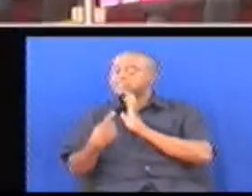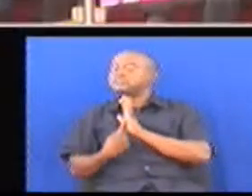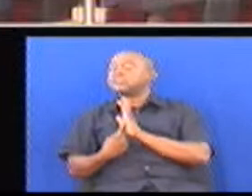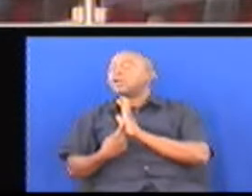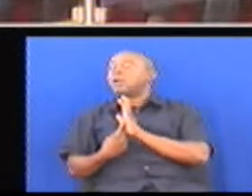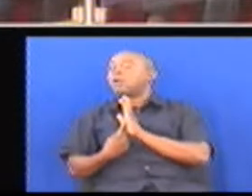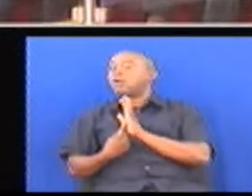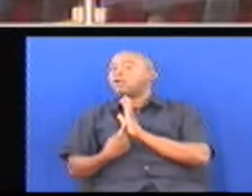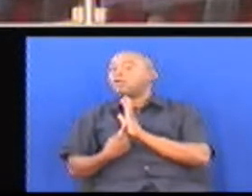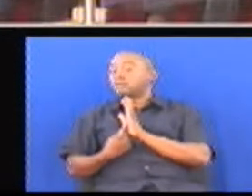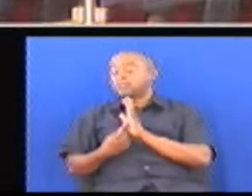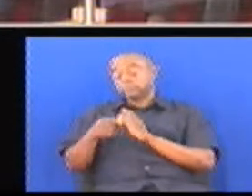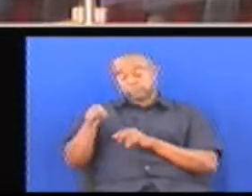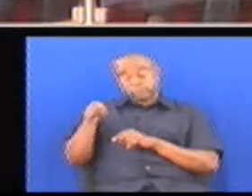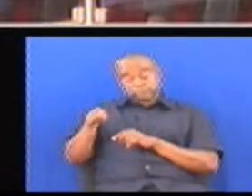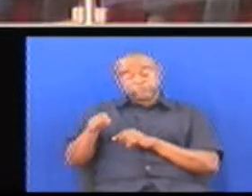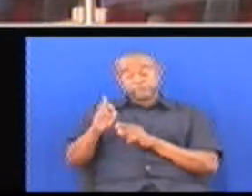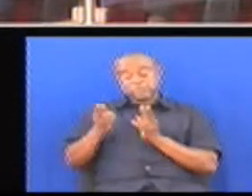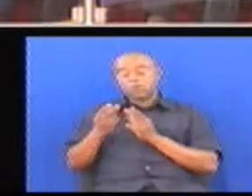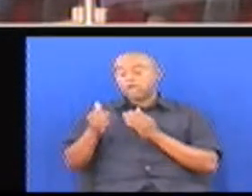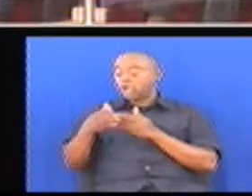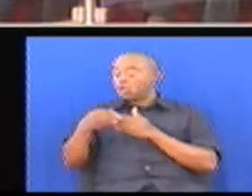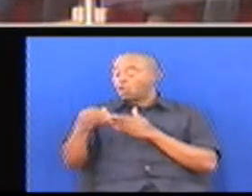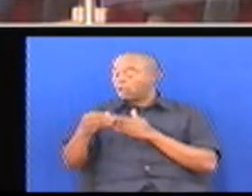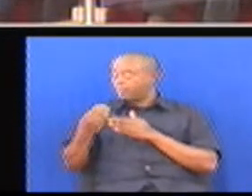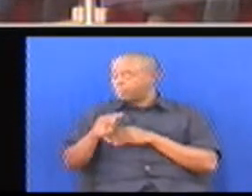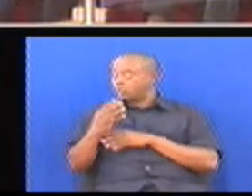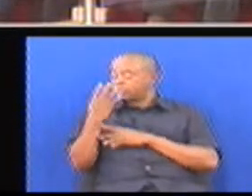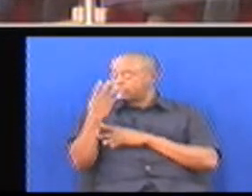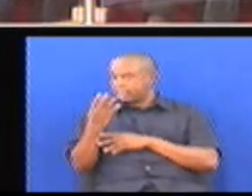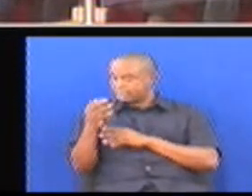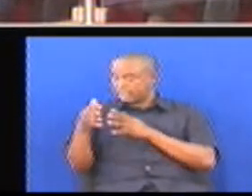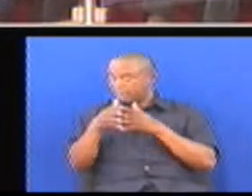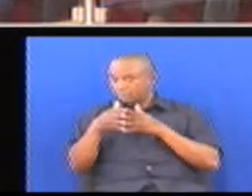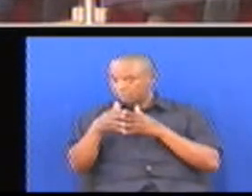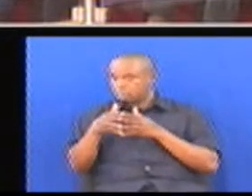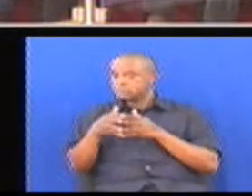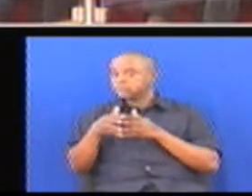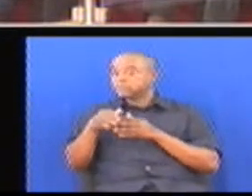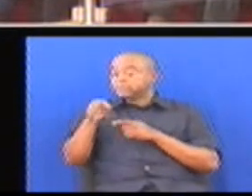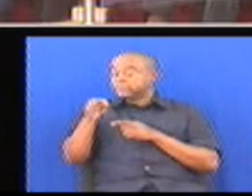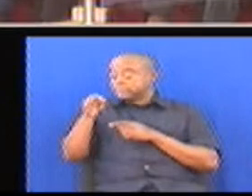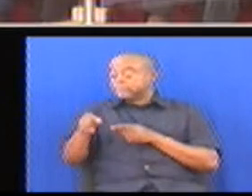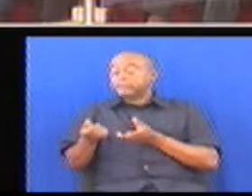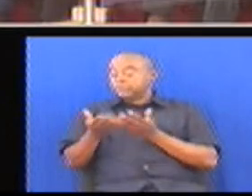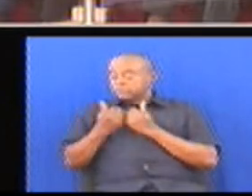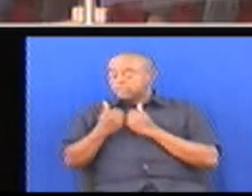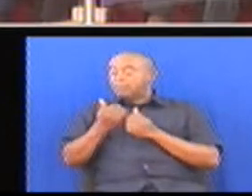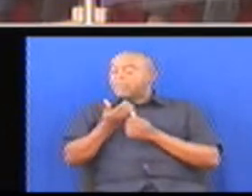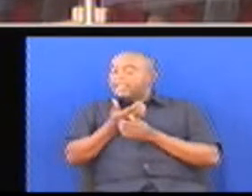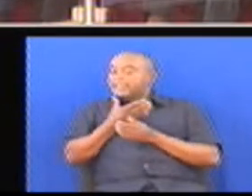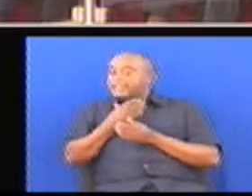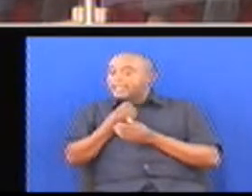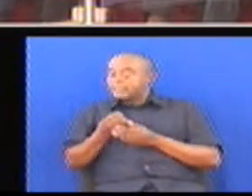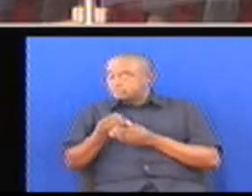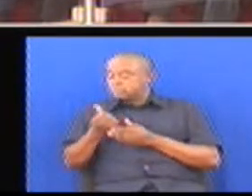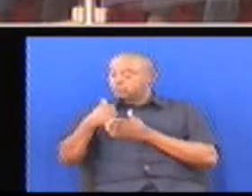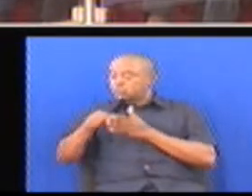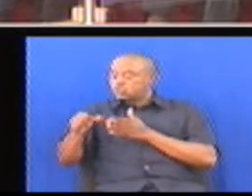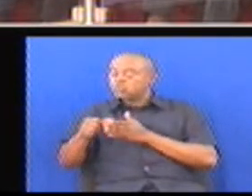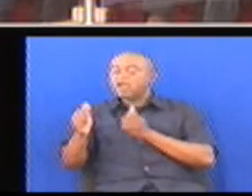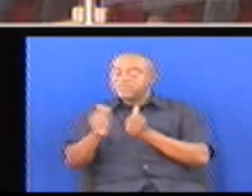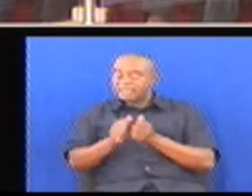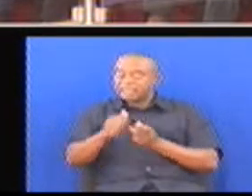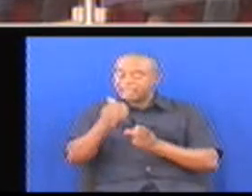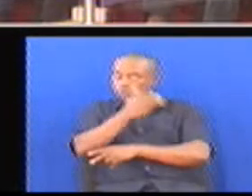6.1 ikilinganishwa na dola za Marekani bilioni 4.4 kilichotosheleza mahitaji ya fedha za kigeni kuagiza bidhaa